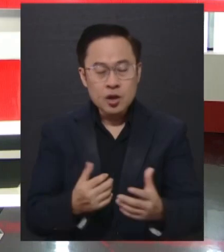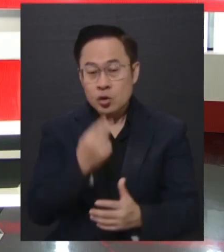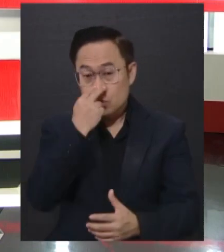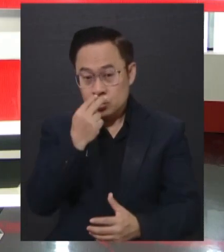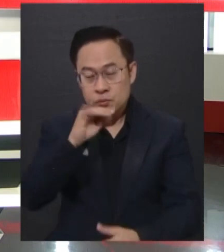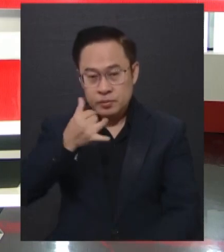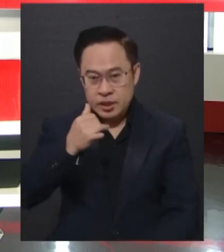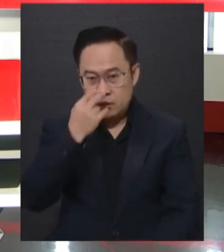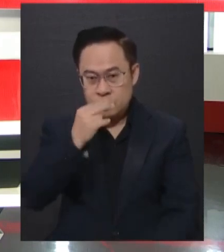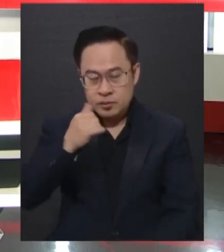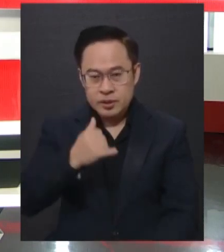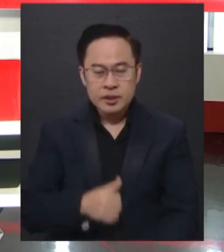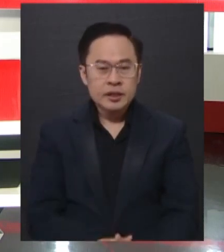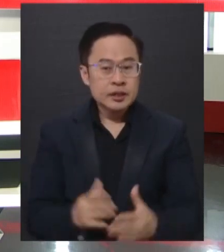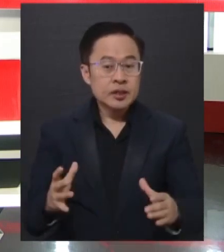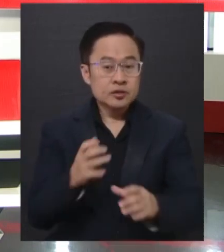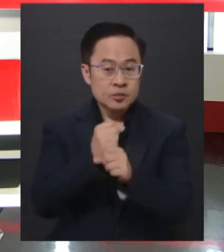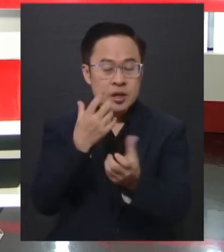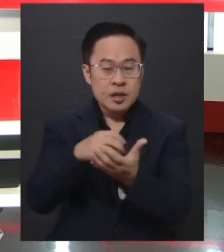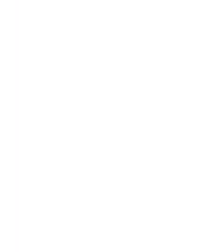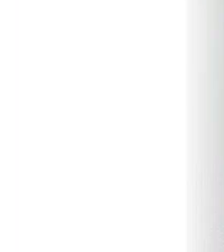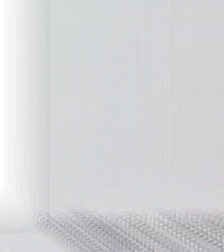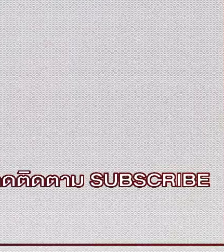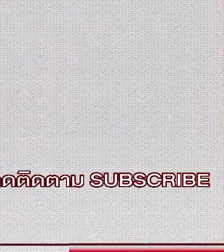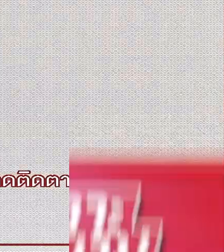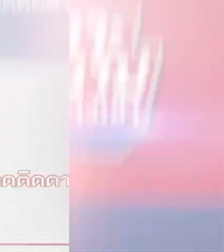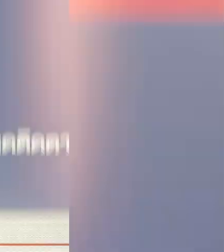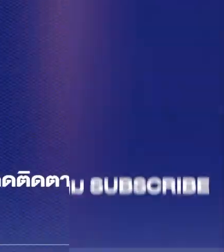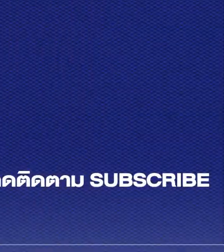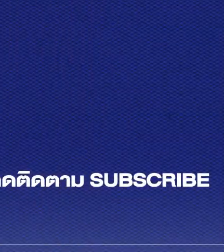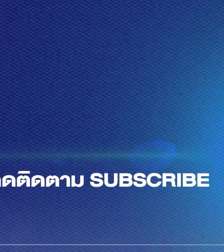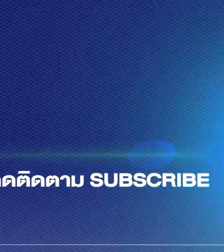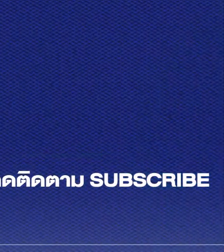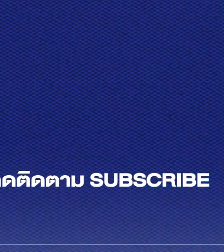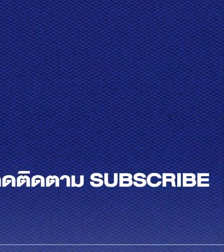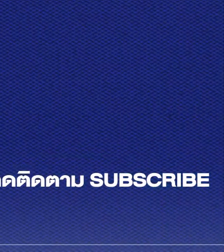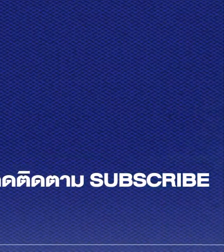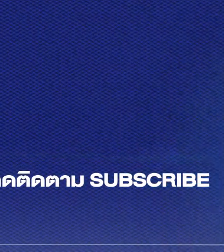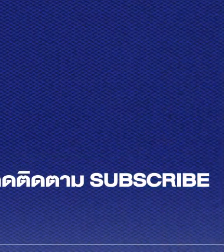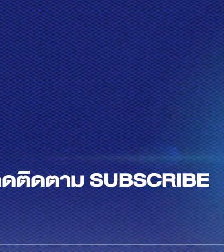อง ค่ะ ก็ต้องรอติดตามกันนะครับนี่คือเรื่องราวของทีมชาติชุดใหญ่นะฮะ